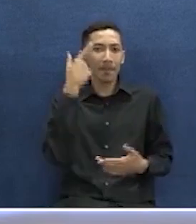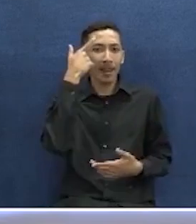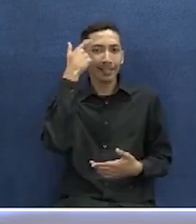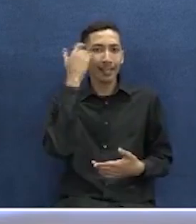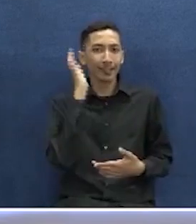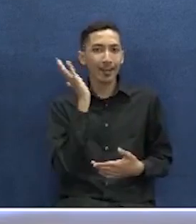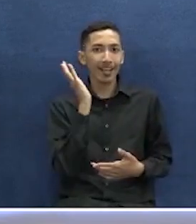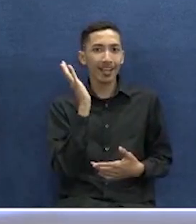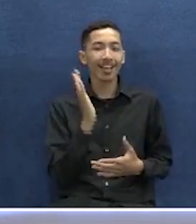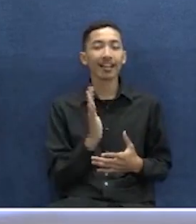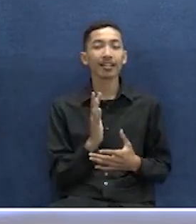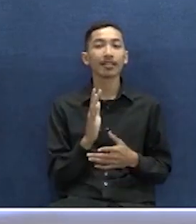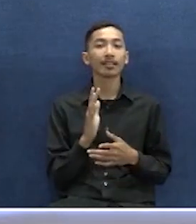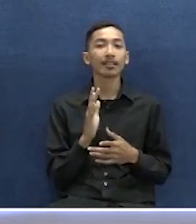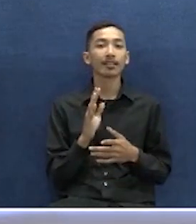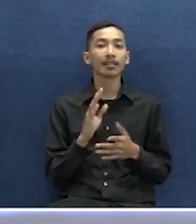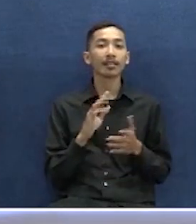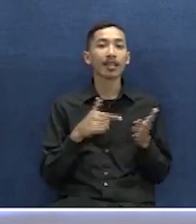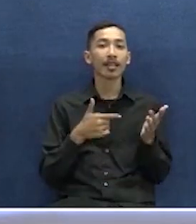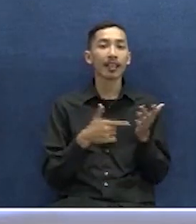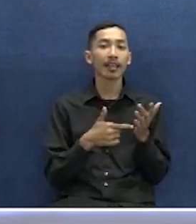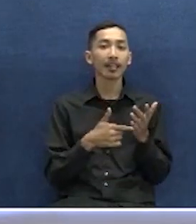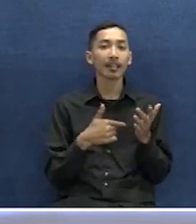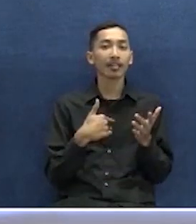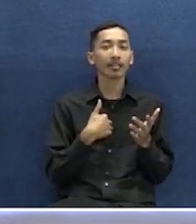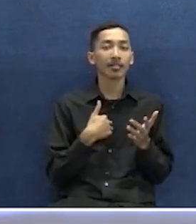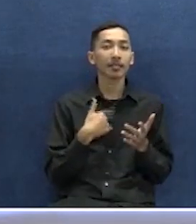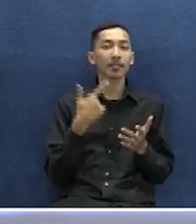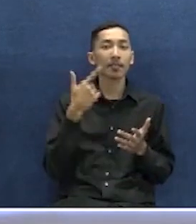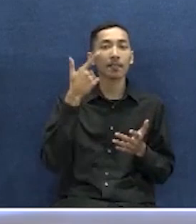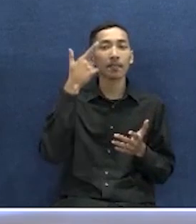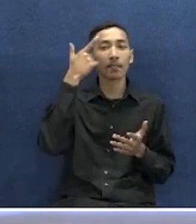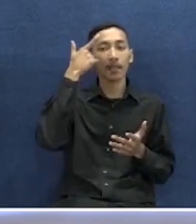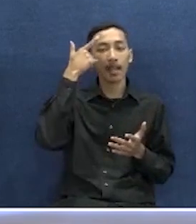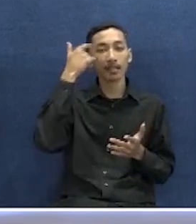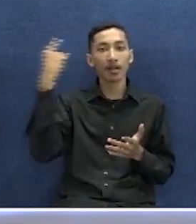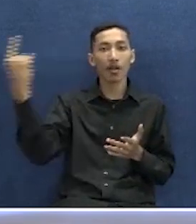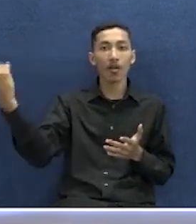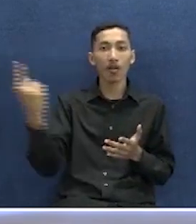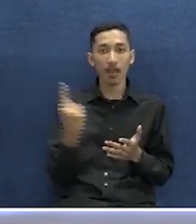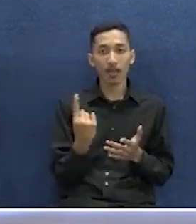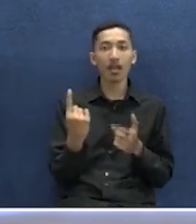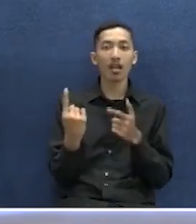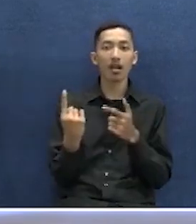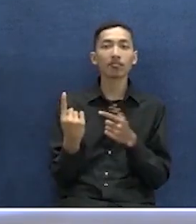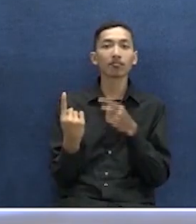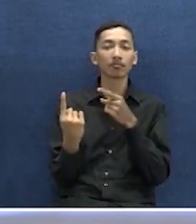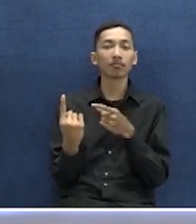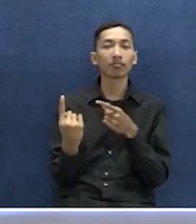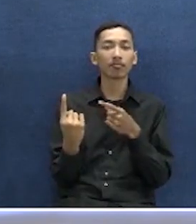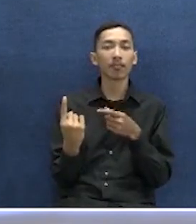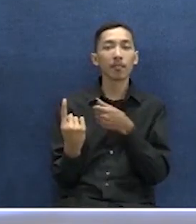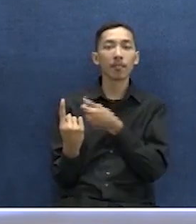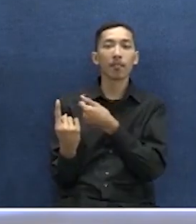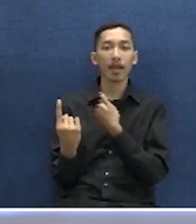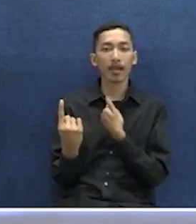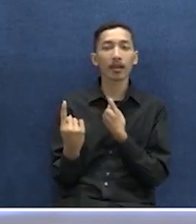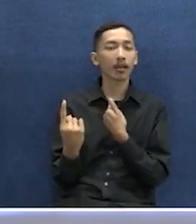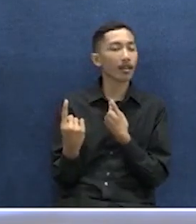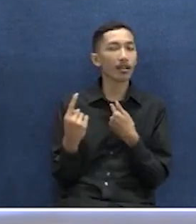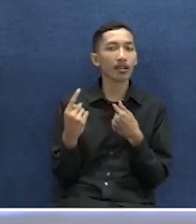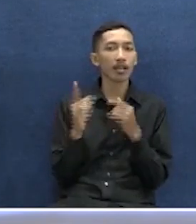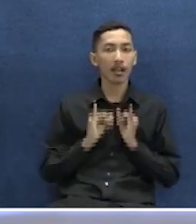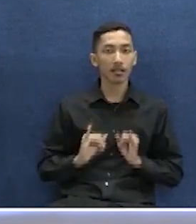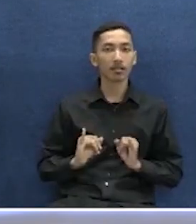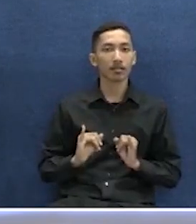fade belajar di tempat saya di Training Center saya itu dia bayar seikhlasnya konsultan konsultasi untuk membangun